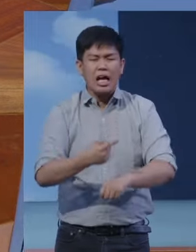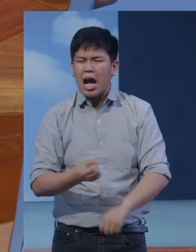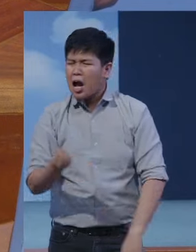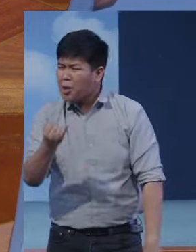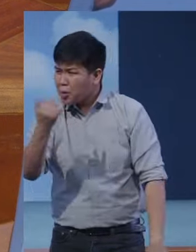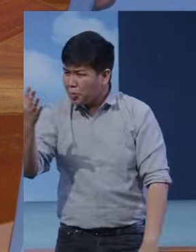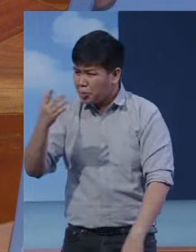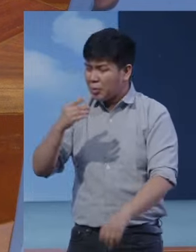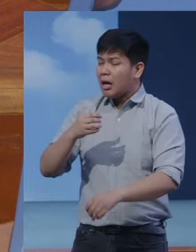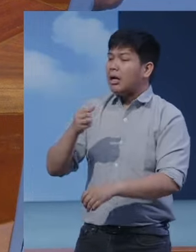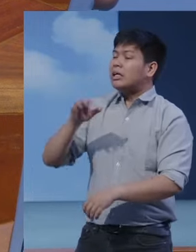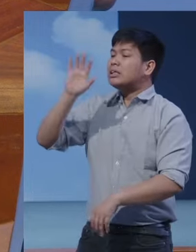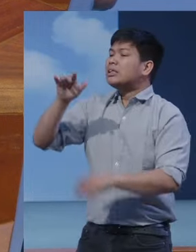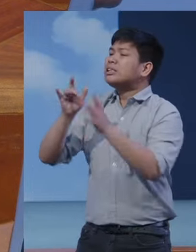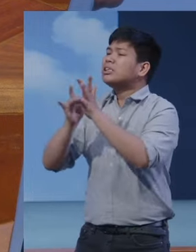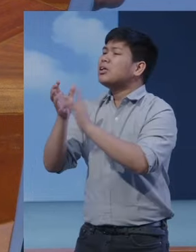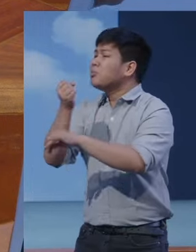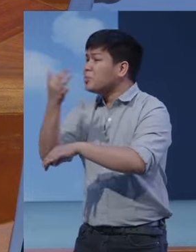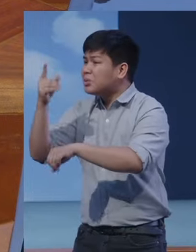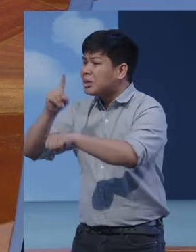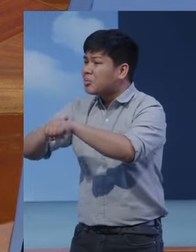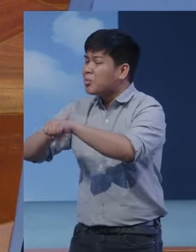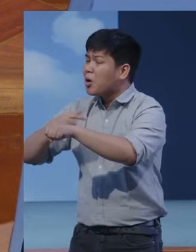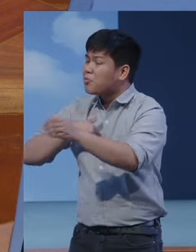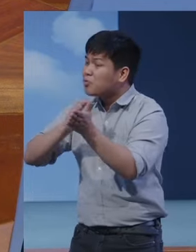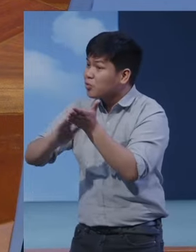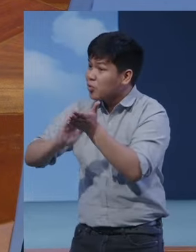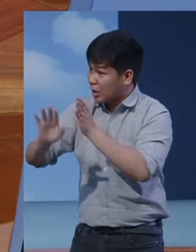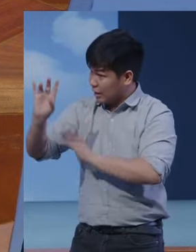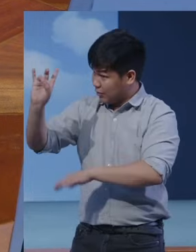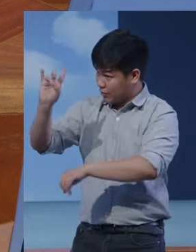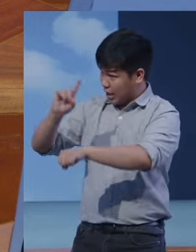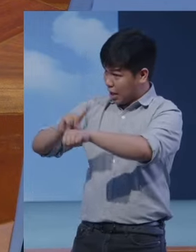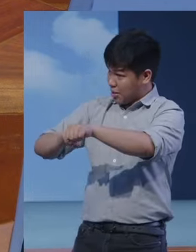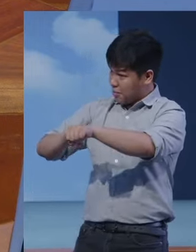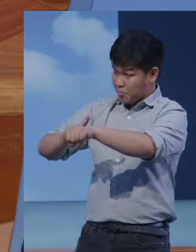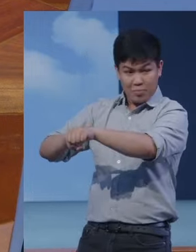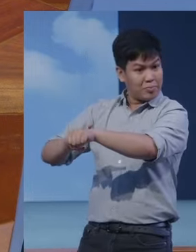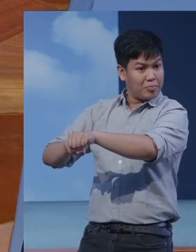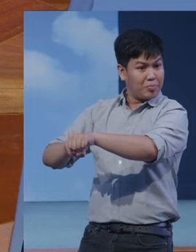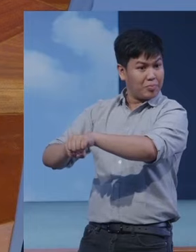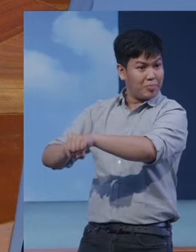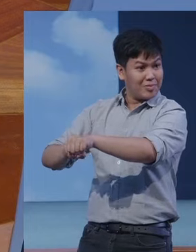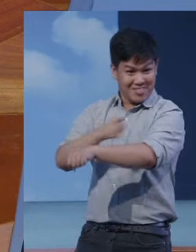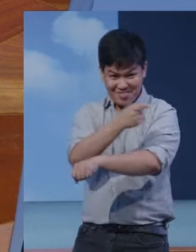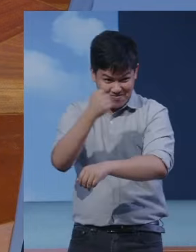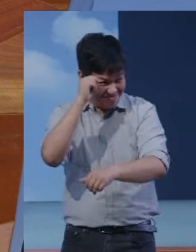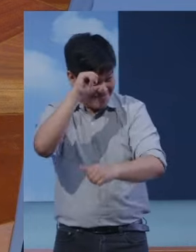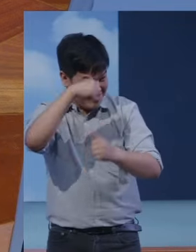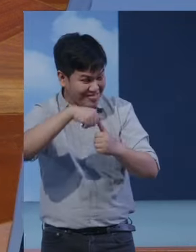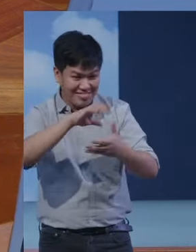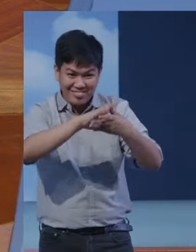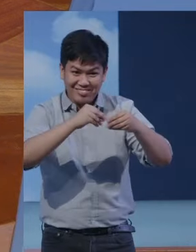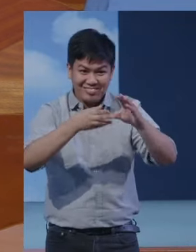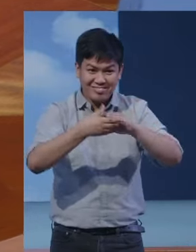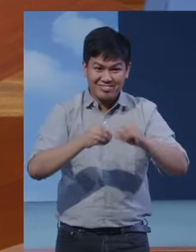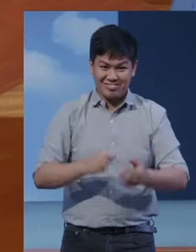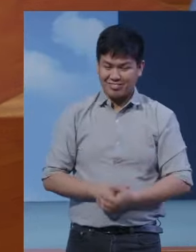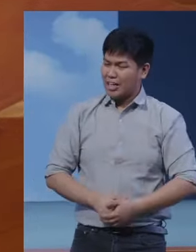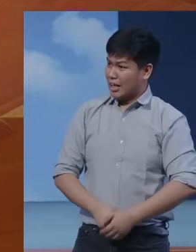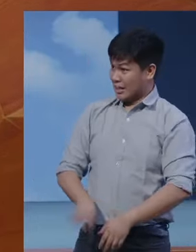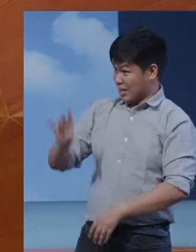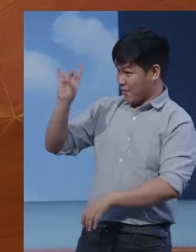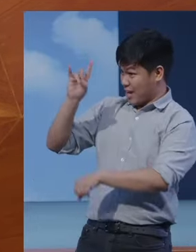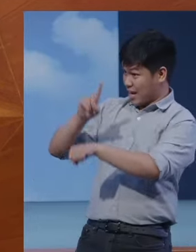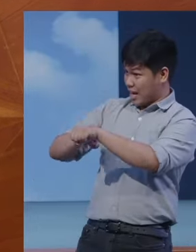will my brother sin against me and I forgive him as many as seven times sabi ni Peter Marami na yung seven eh kasi sabi ng